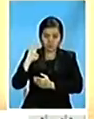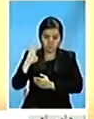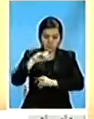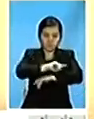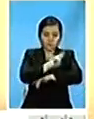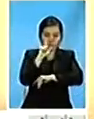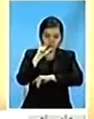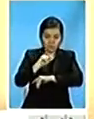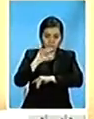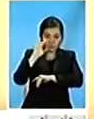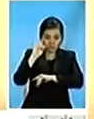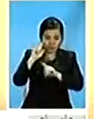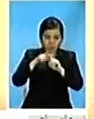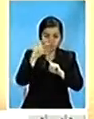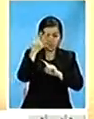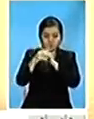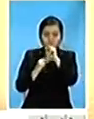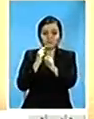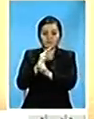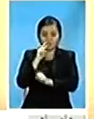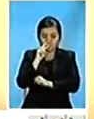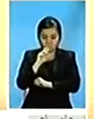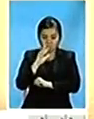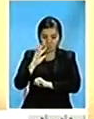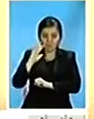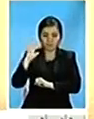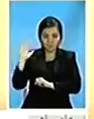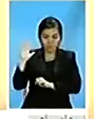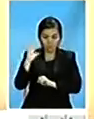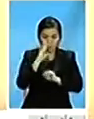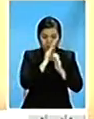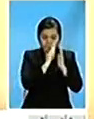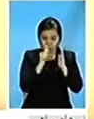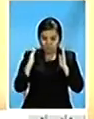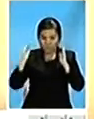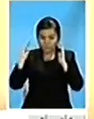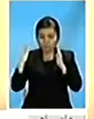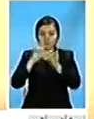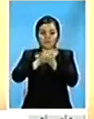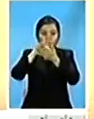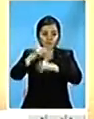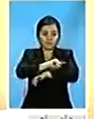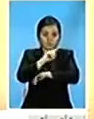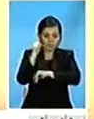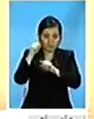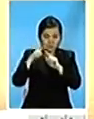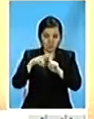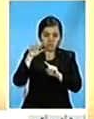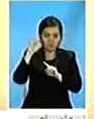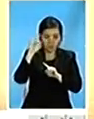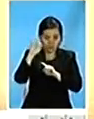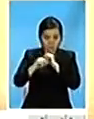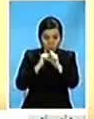ภาคม2555จนแล้วเสร็จในวันที่1สิงหาคม2555รวม